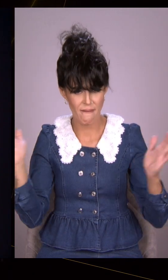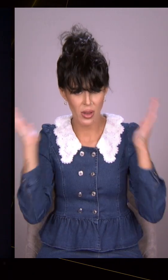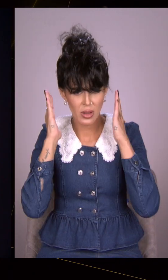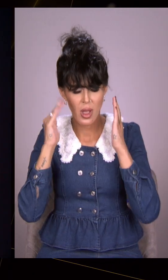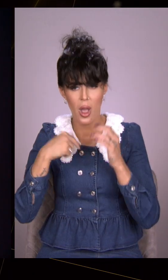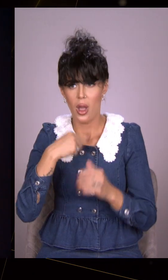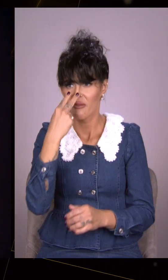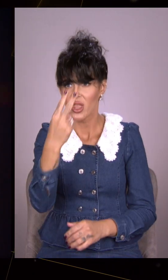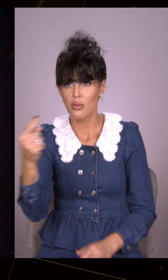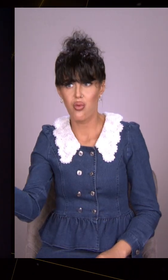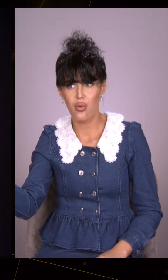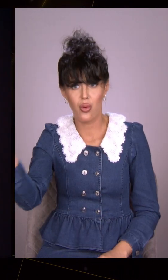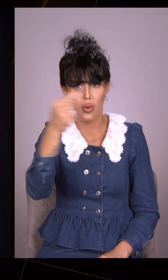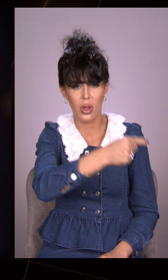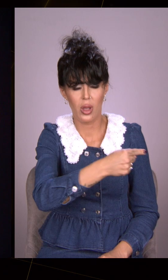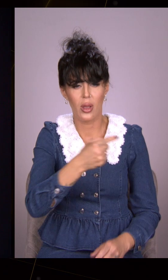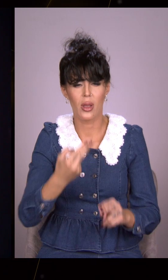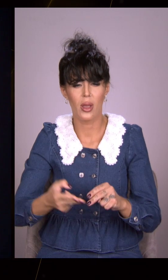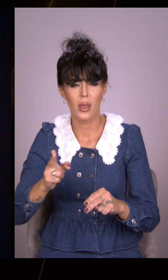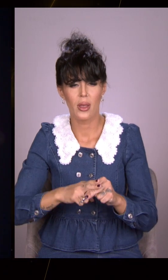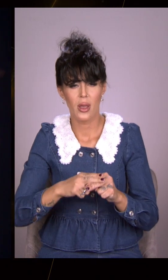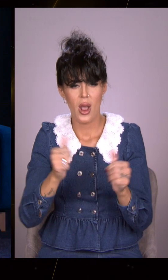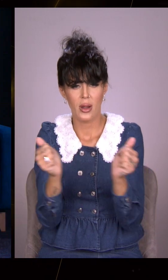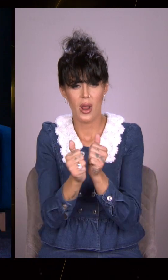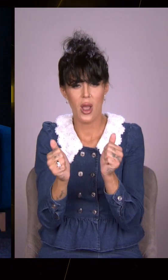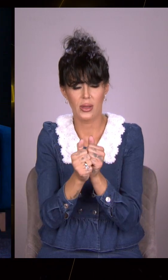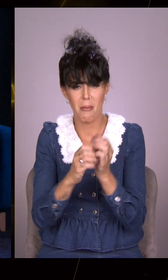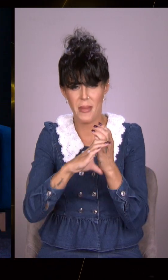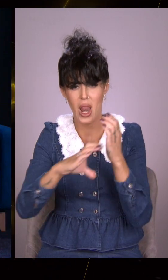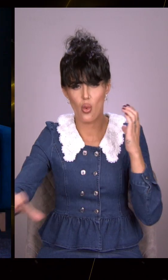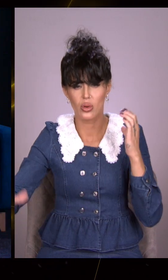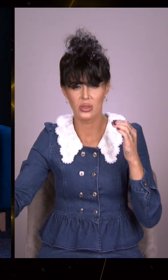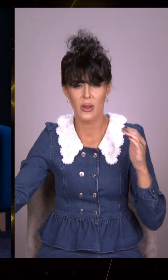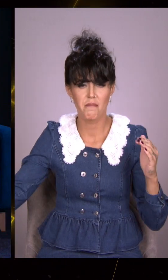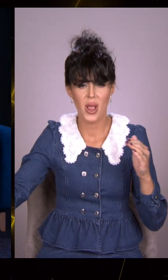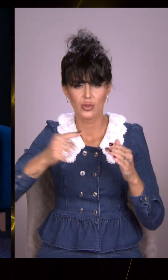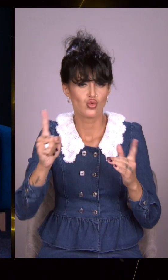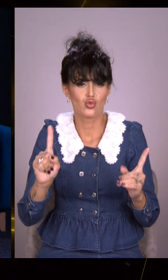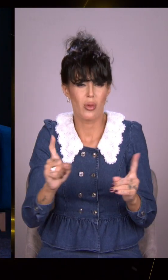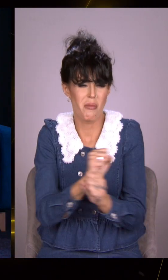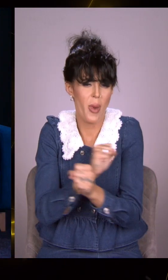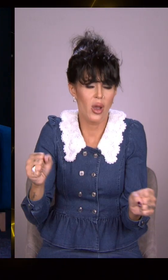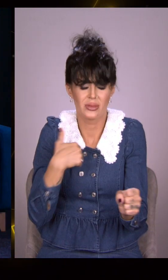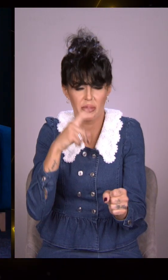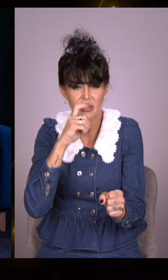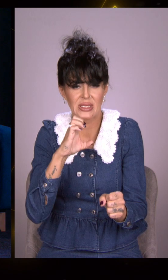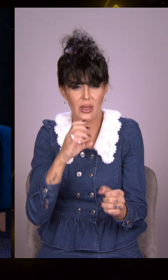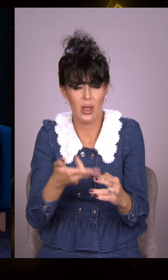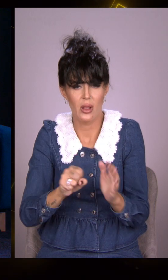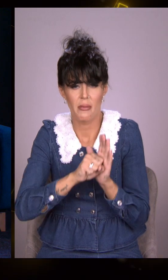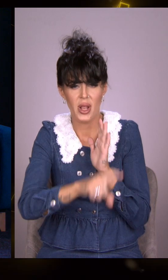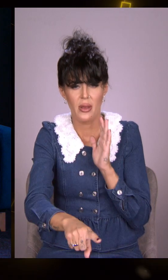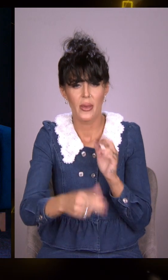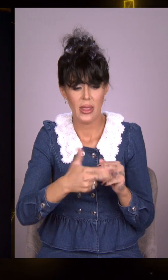летить. Стоїть балон, на такому розстоянні від балона пролетів той снаряд, чи як його назвати, не знаю. Це газовий